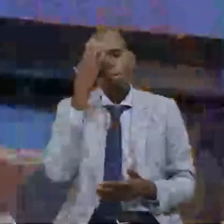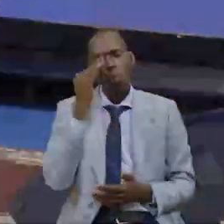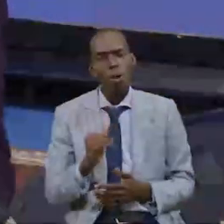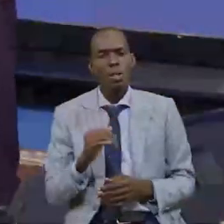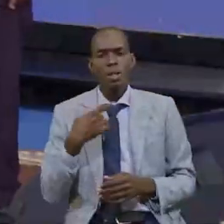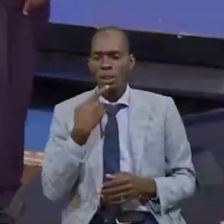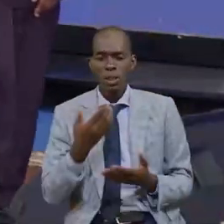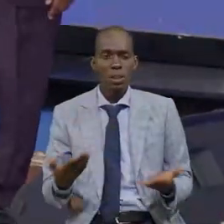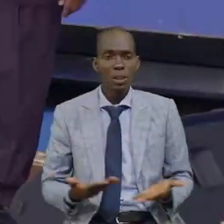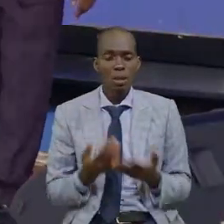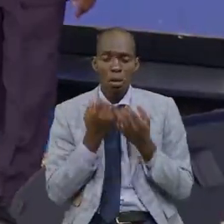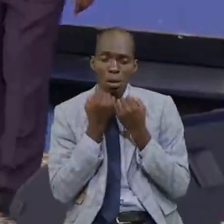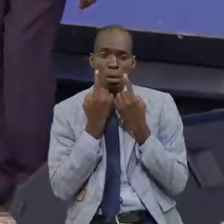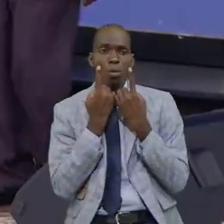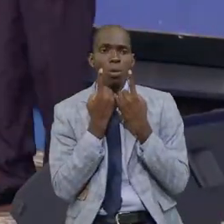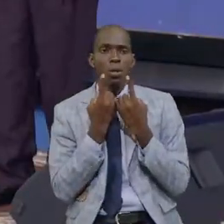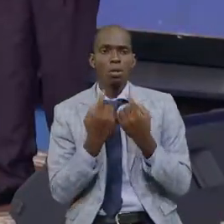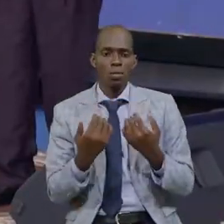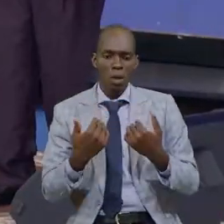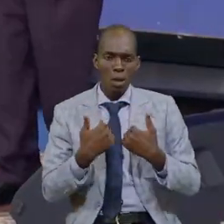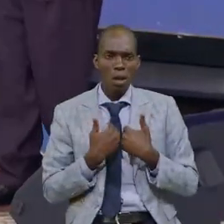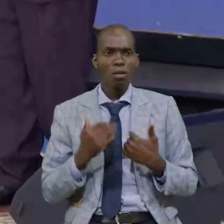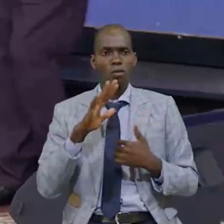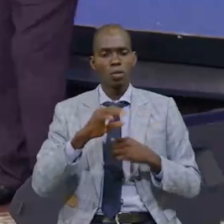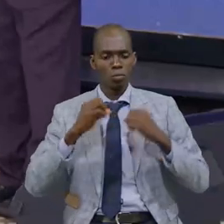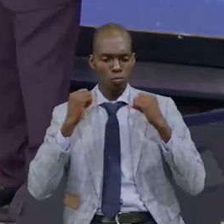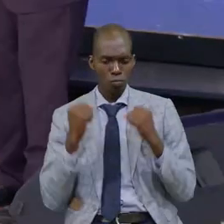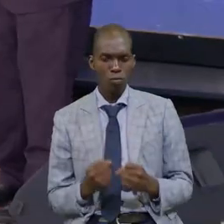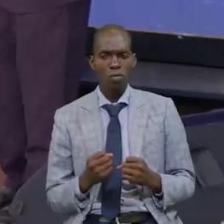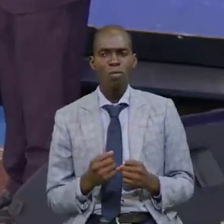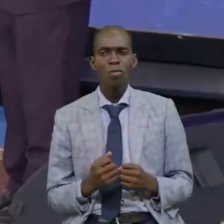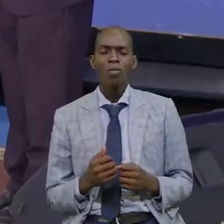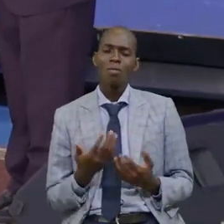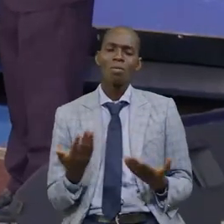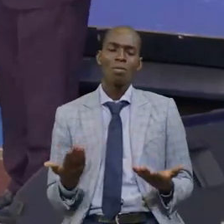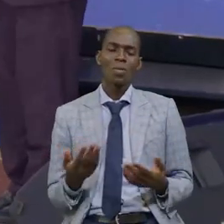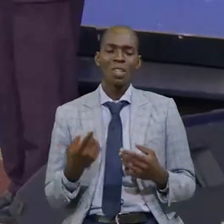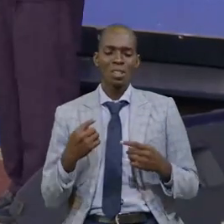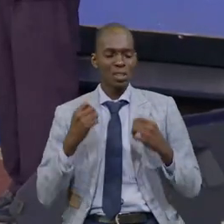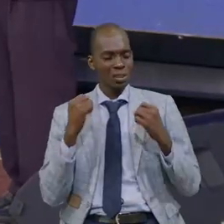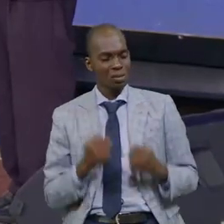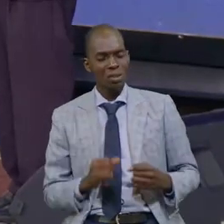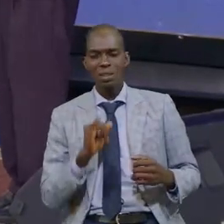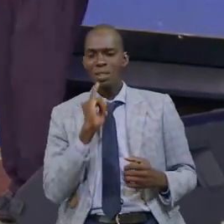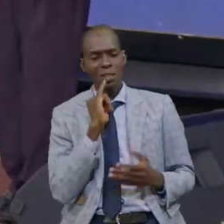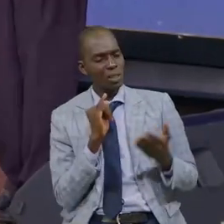réveille-toi, réveille-toi, revêt ta parure, Sion, la force est